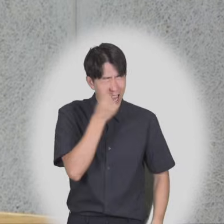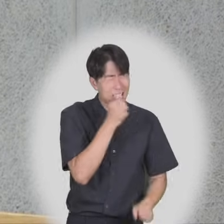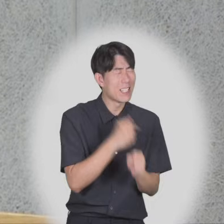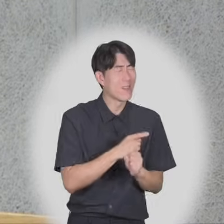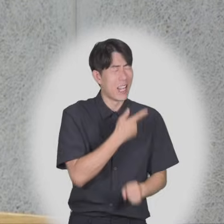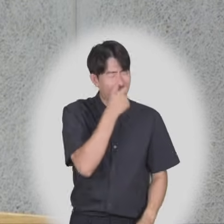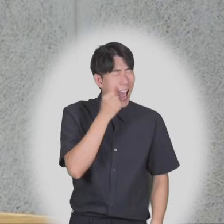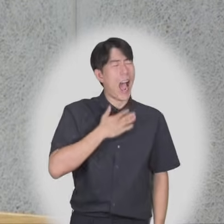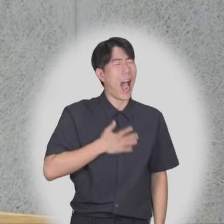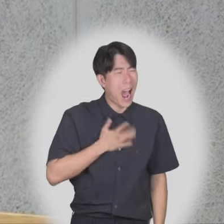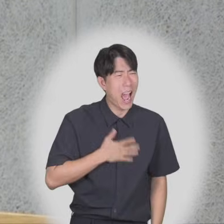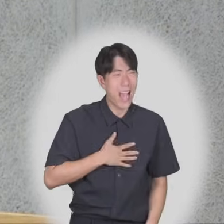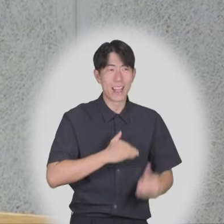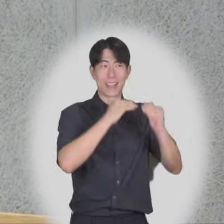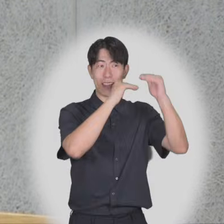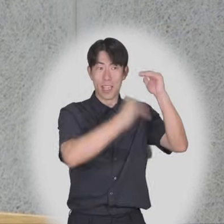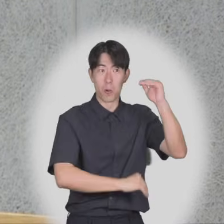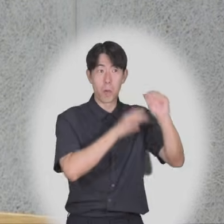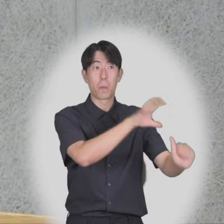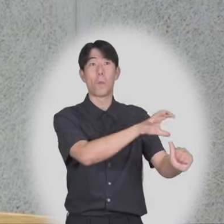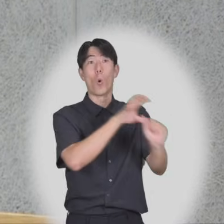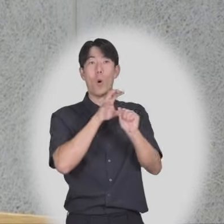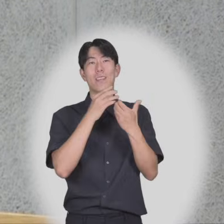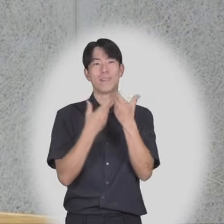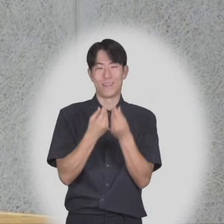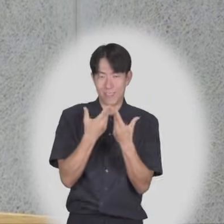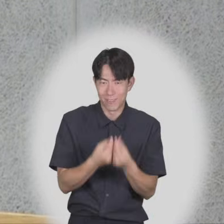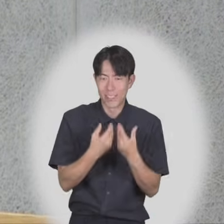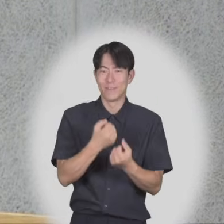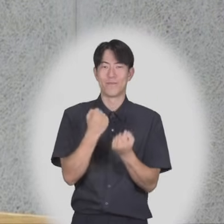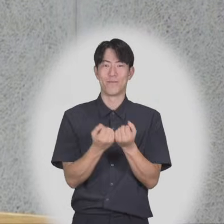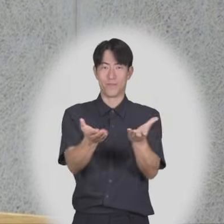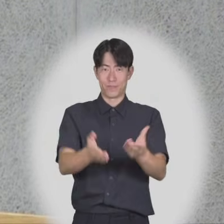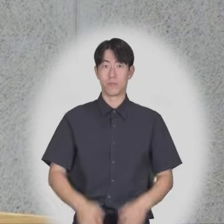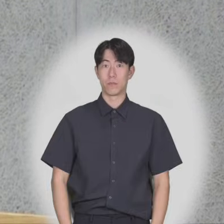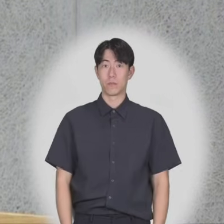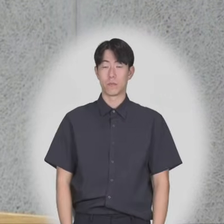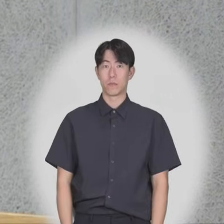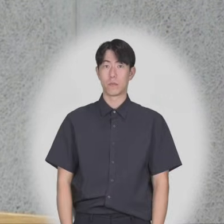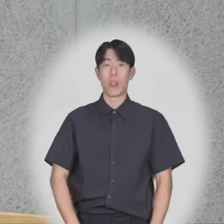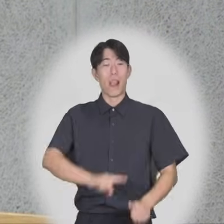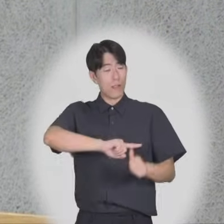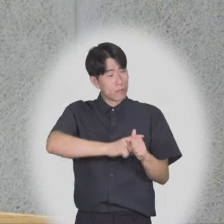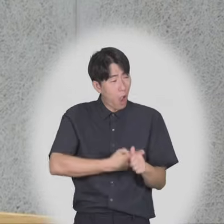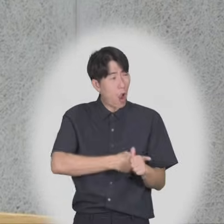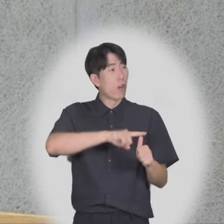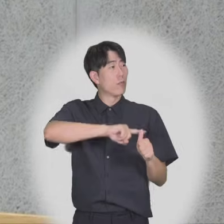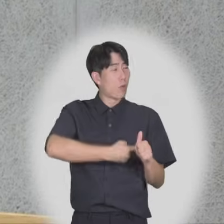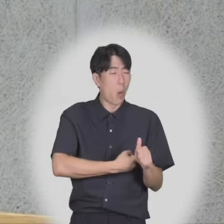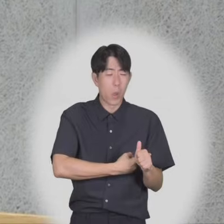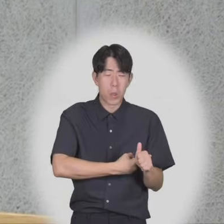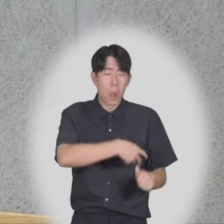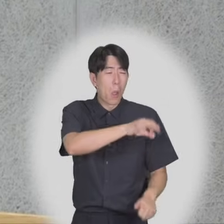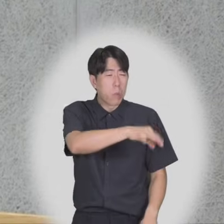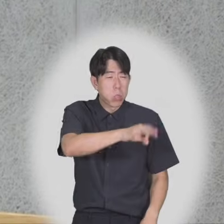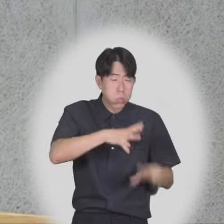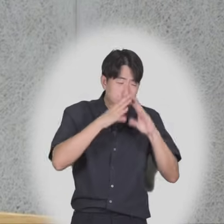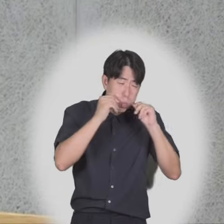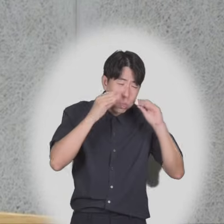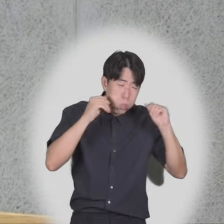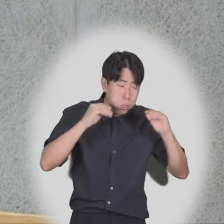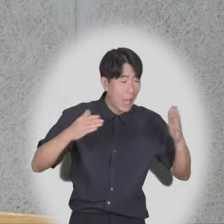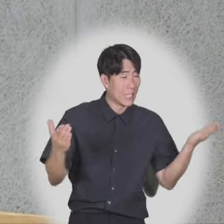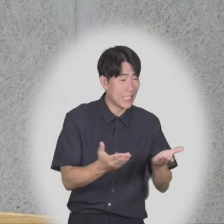있는 사소한 것들이었습니다. 예수님은 지극히 자연스럽고 사소한